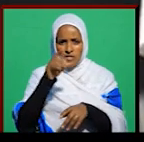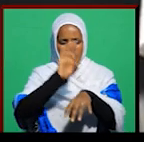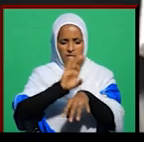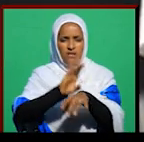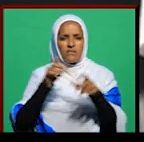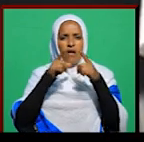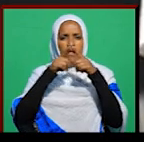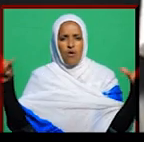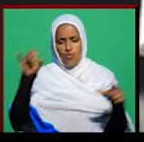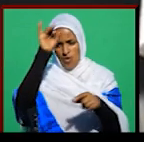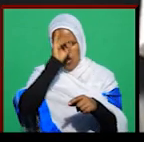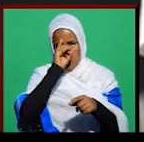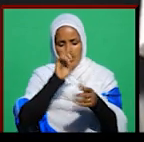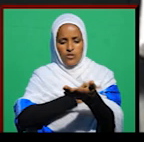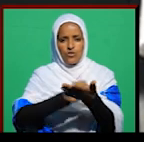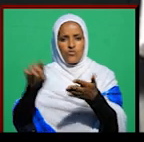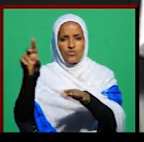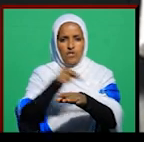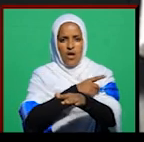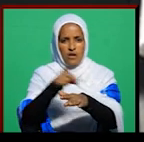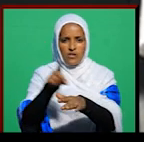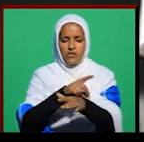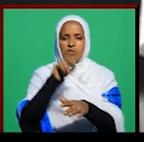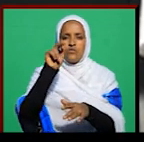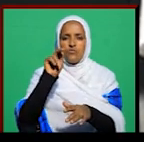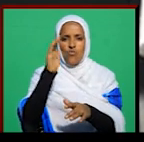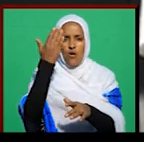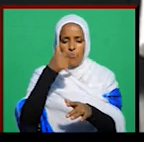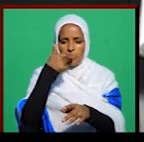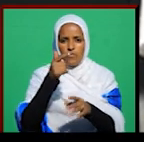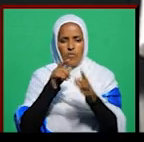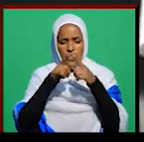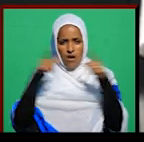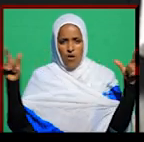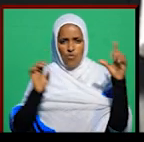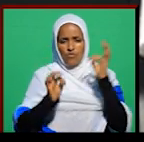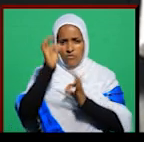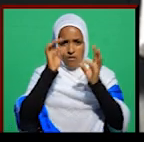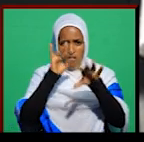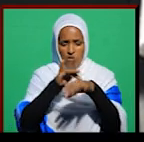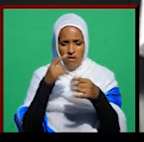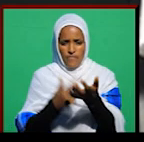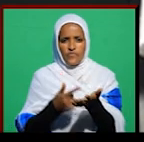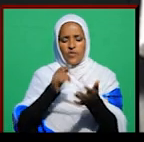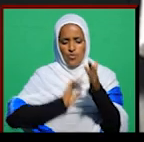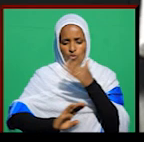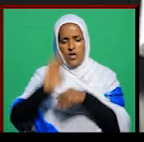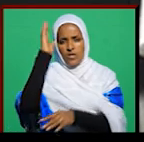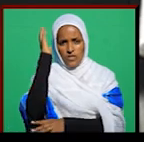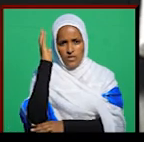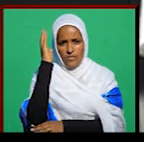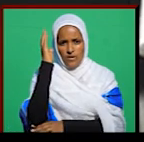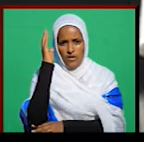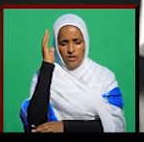የቤተ ክርስቲያናችን ታላቁ ሊቅ ቅዱስ ያሬድ ድጓ በተባለው በታላቁ ድርሰቱ ላይ ነሲኤየ ማይተበ ዘወልደ